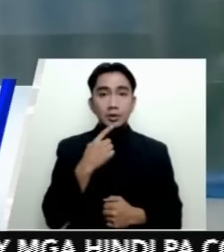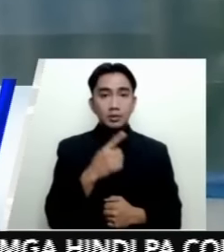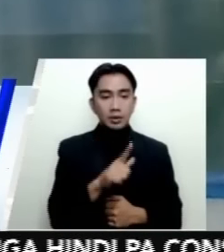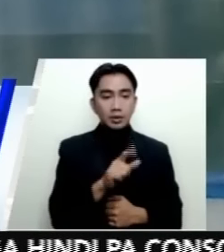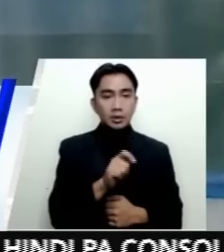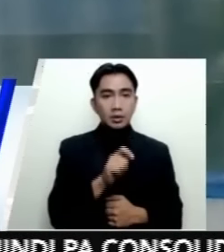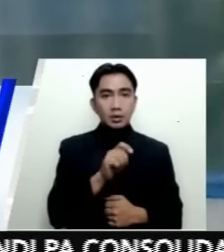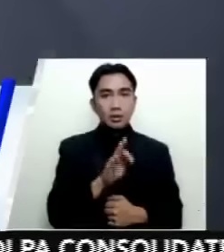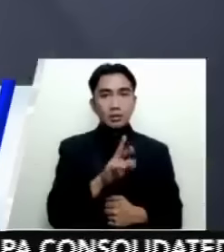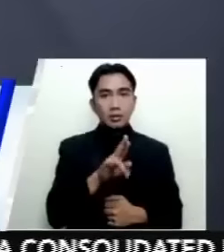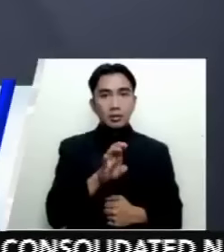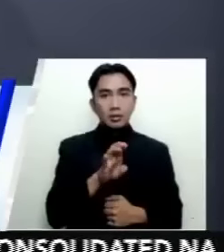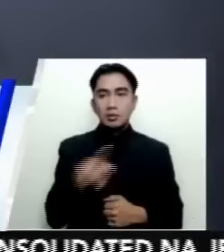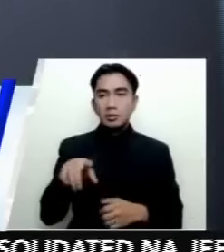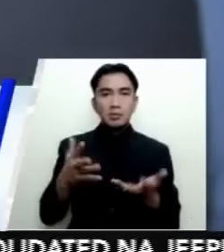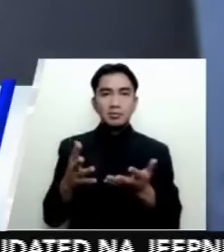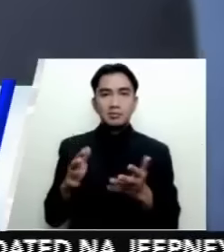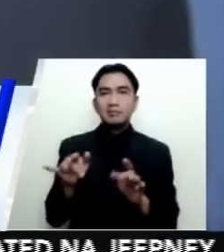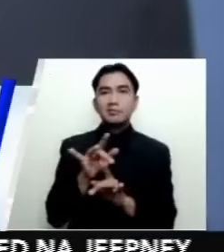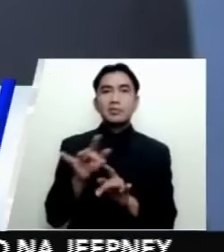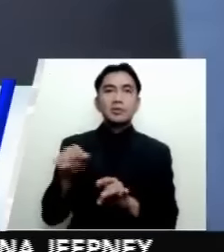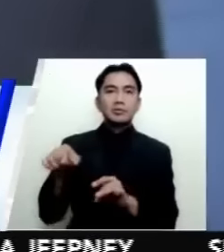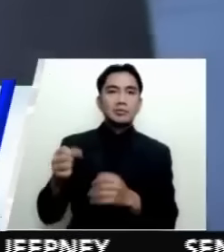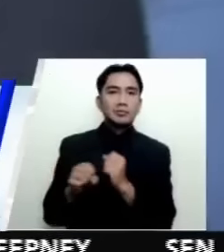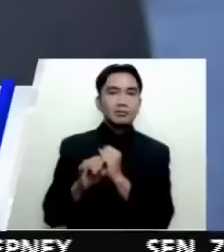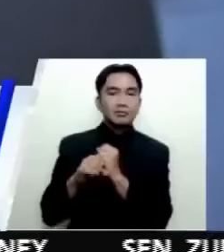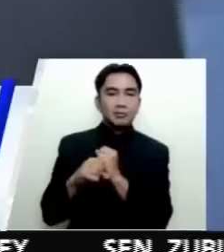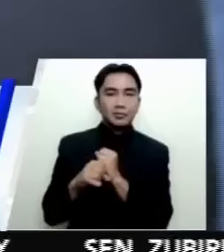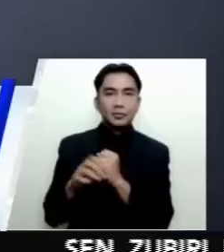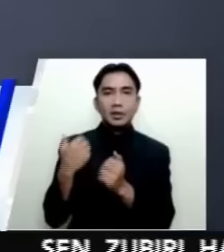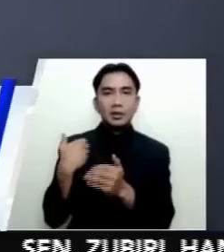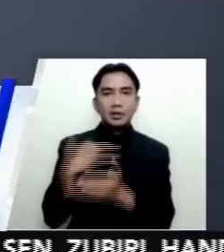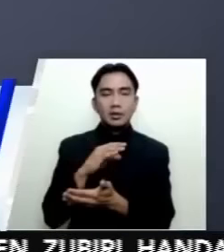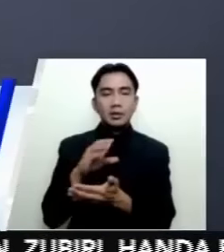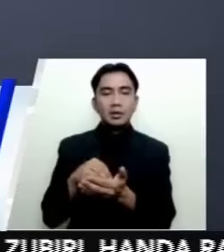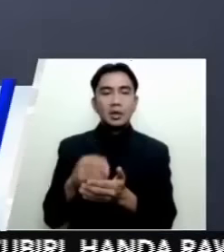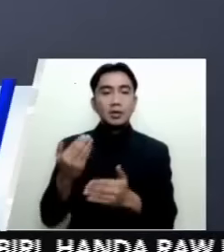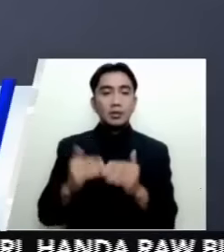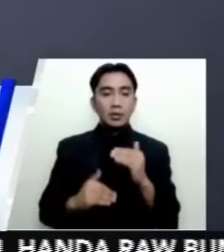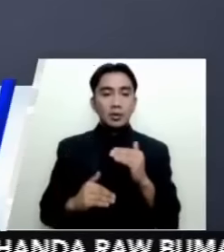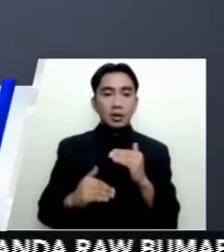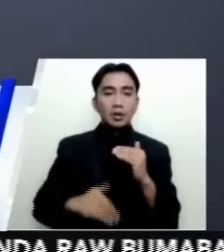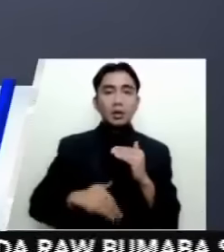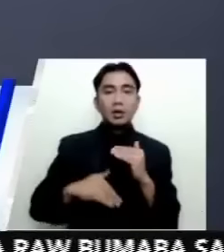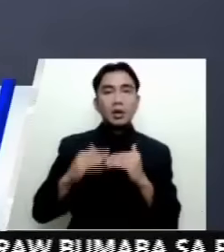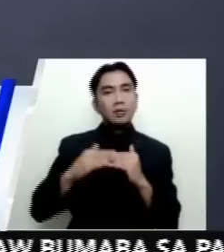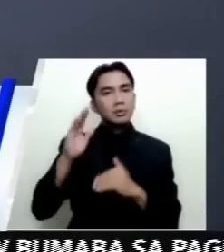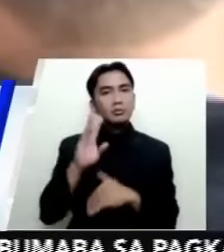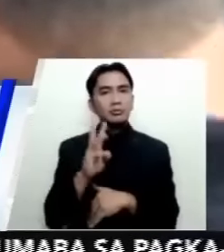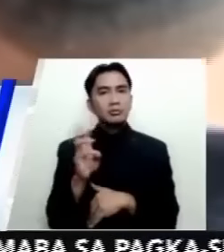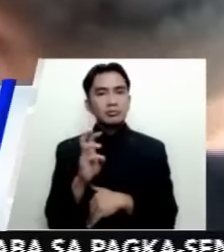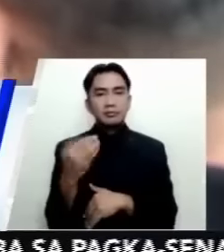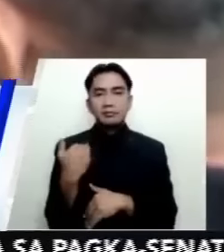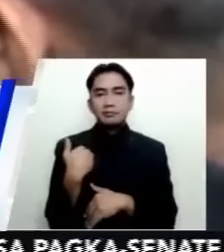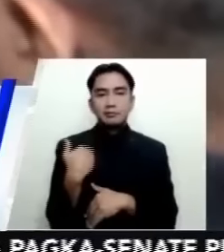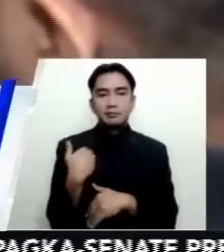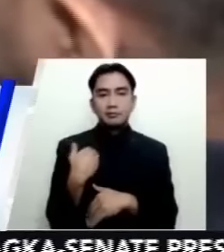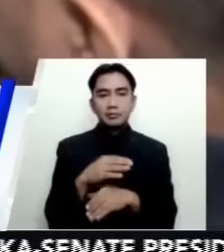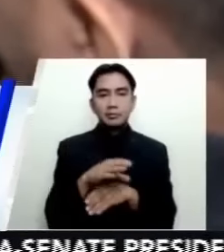na nakapagparehistro. Posibleng lampas 600 na lamang daw ang hindi nakakapag-consolidate ng mga traditional na unit mula sa